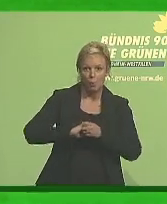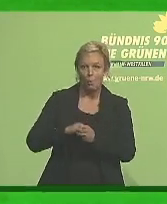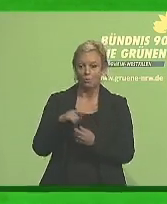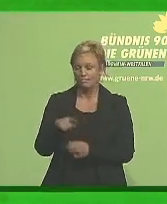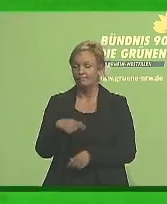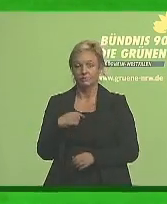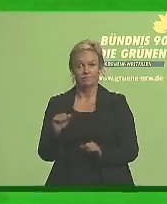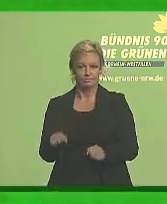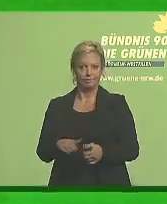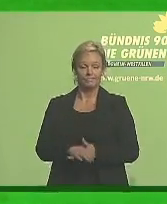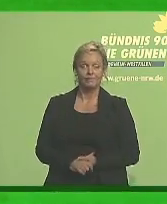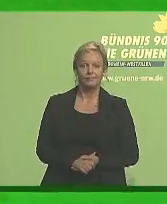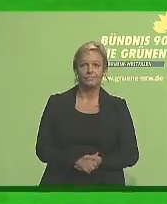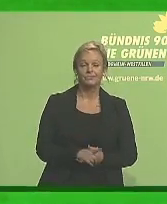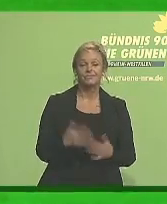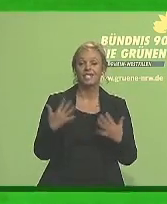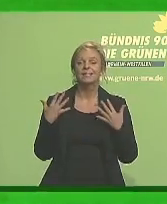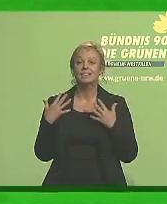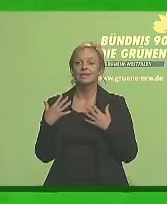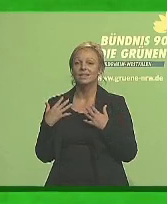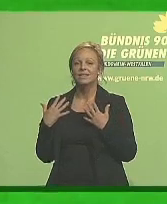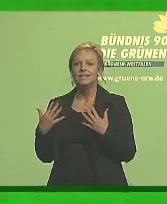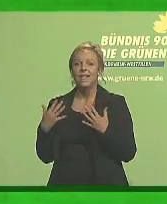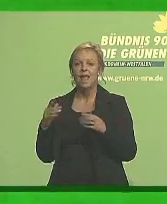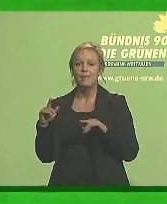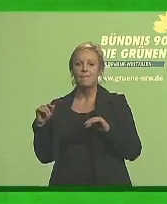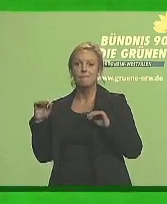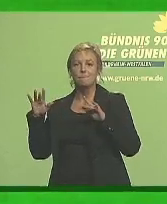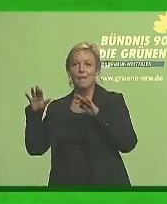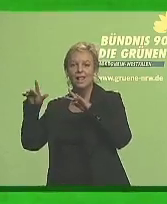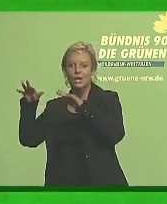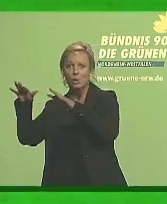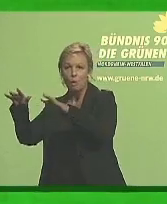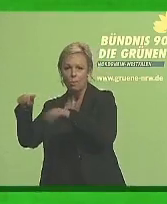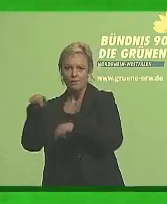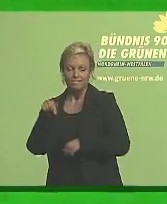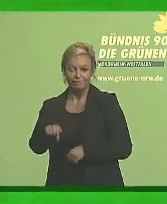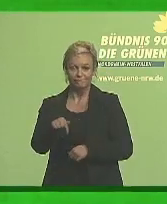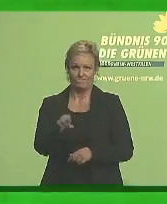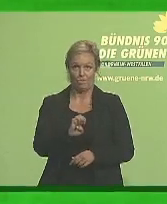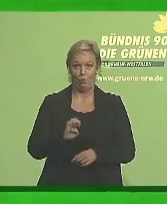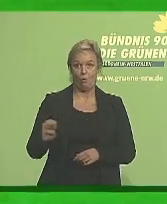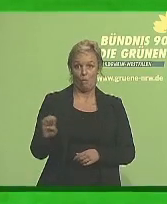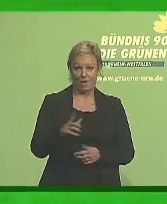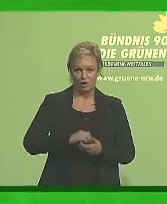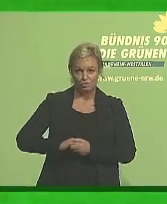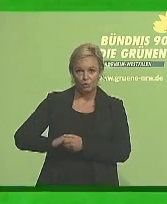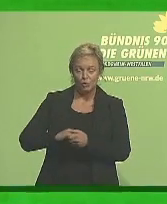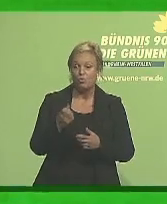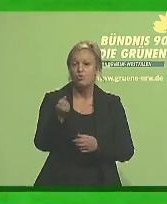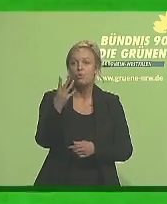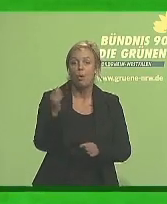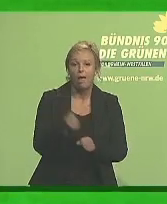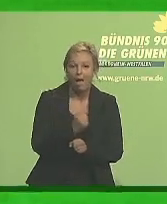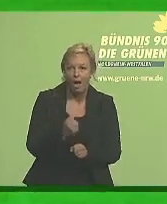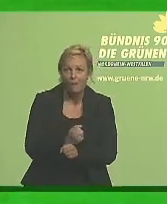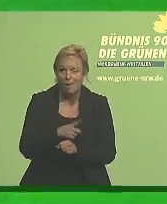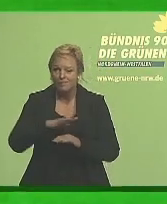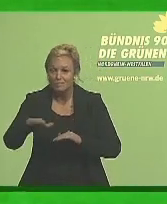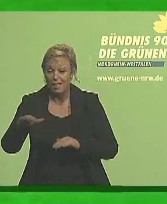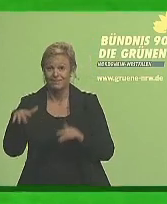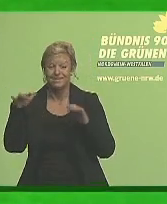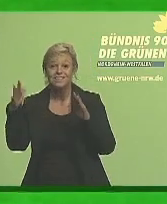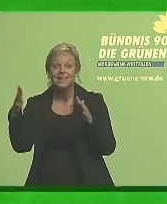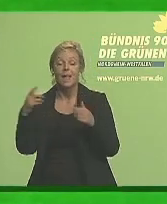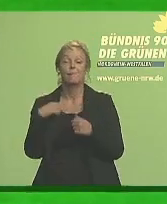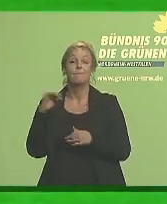haben. 10 Millionen, sagt man da jetzt heute in der Europäischen Union, neue Arbeitsplätze dank